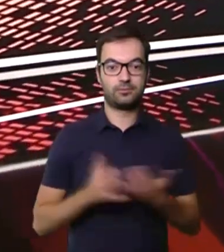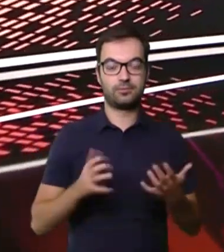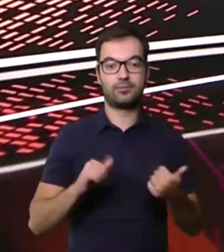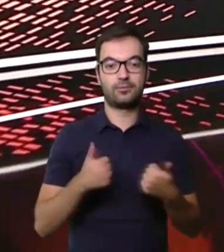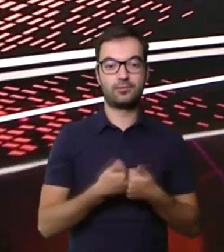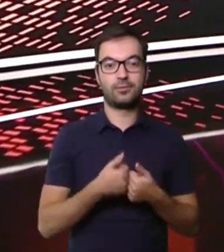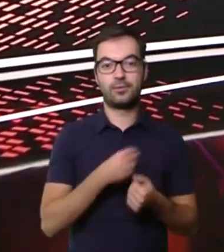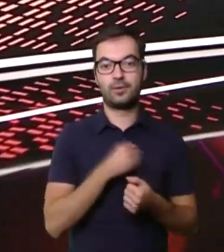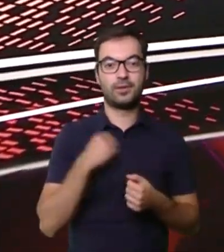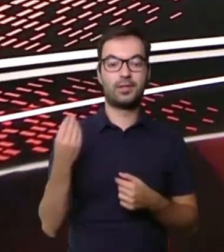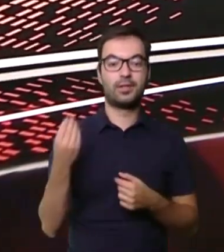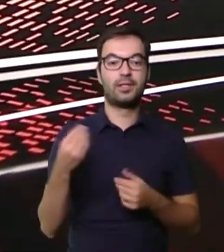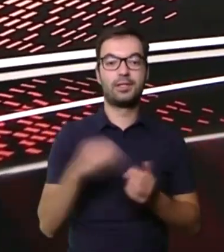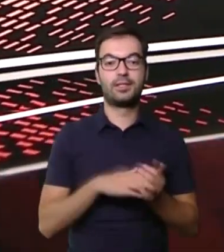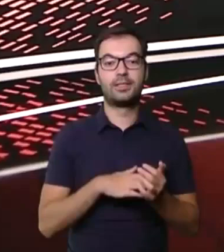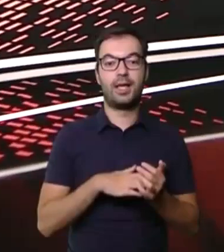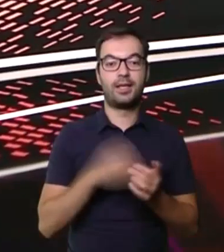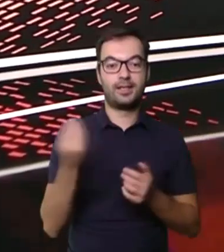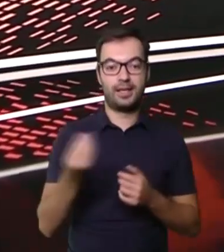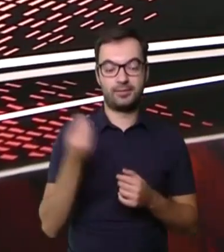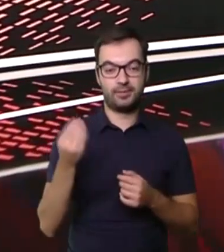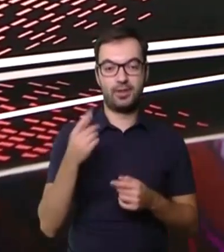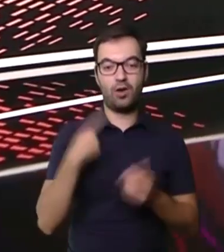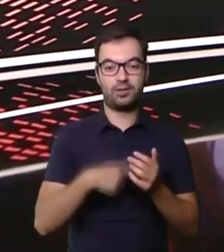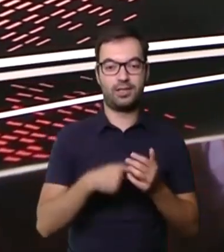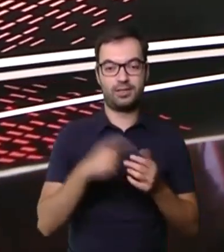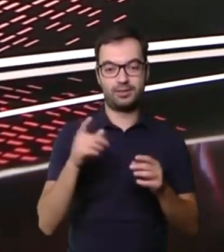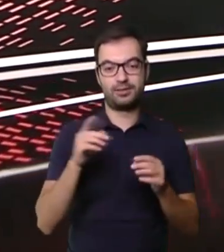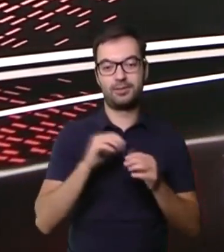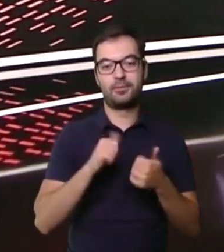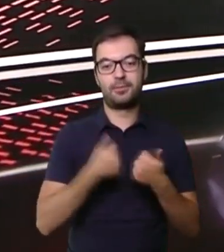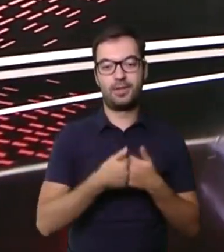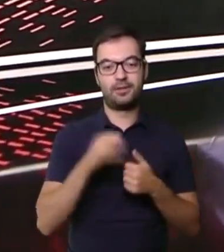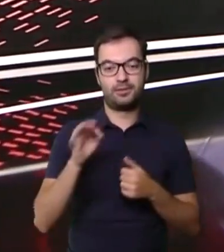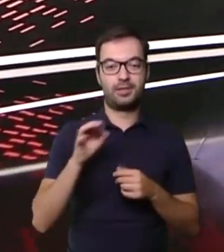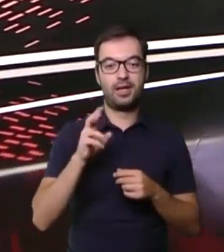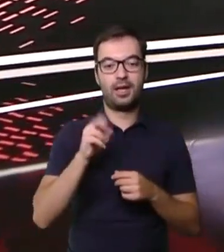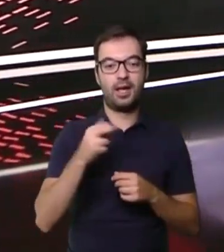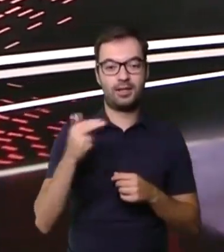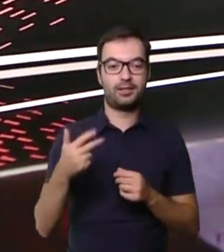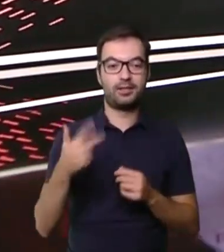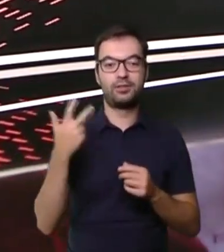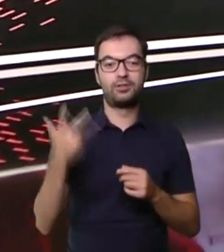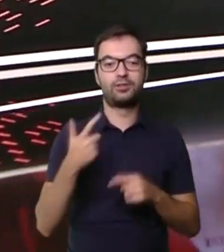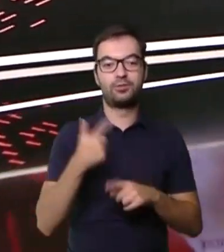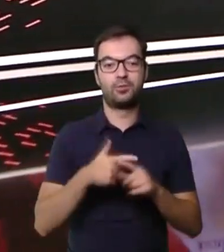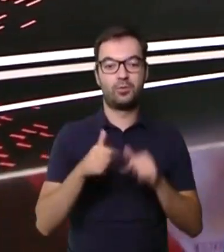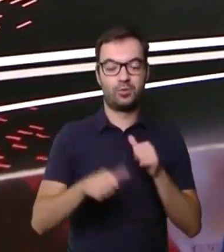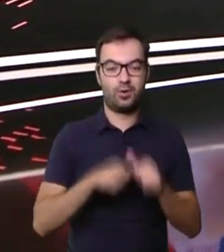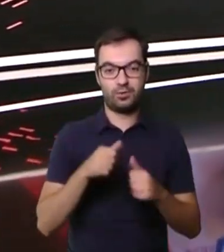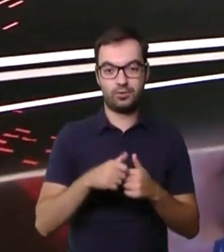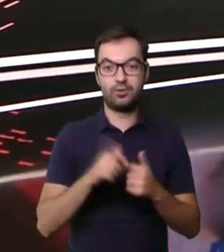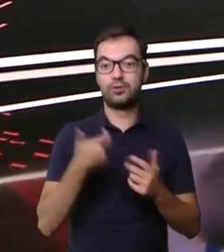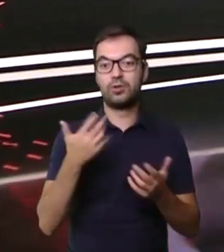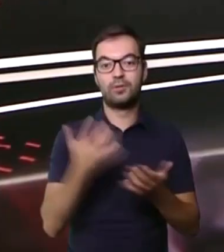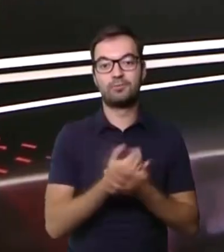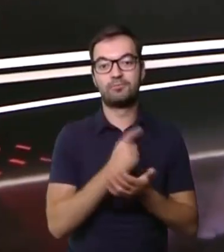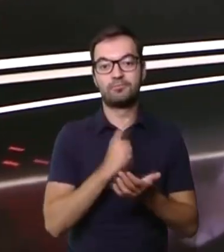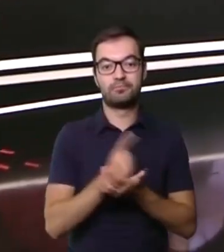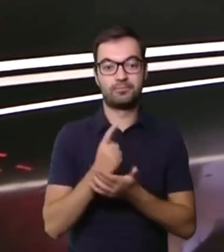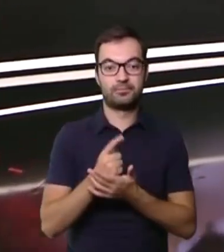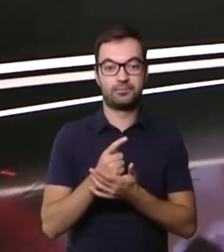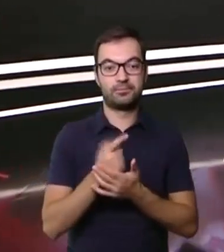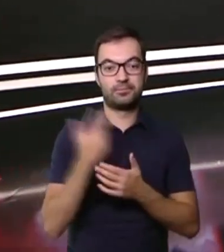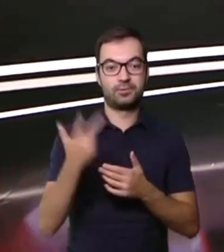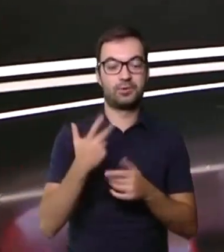Mecz Polska-Serbia był ostatnim meczem Witala Heinena w roli trenera reprezentacji Polski 3,5 roku kadencji. Czego dokonał Belg przez te